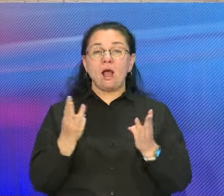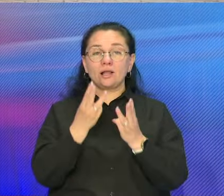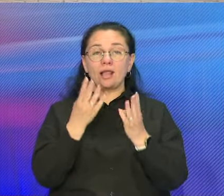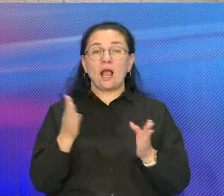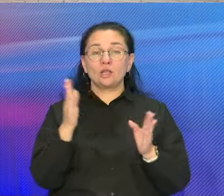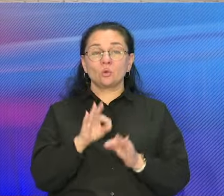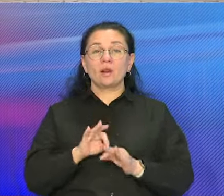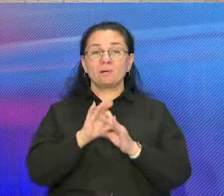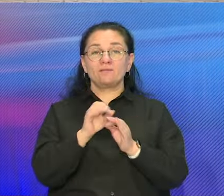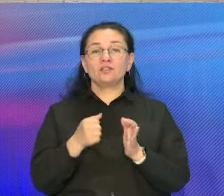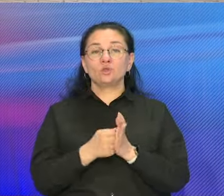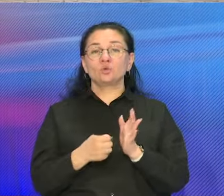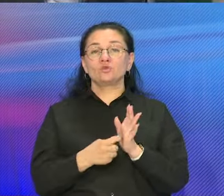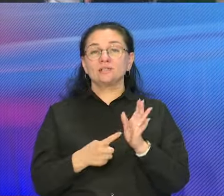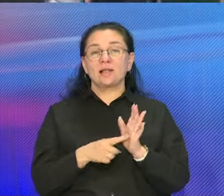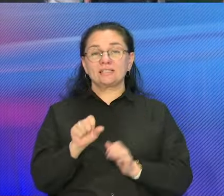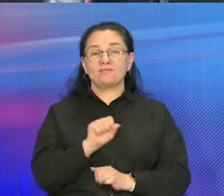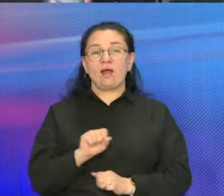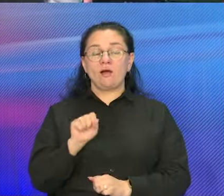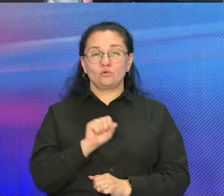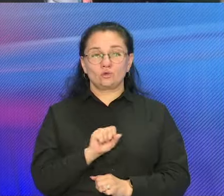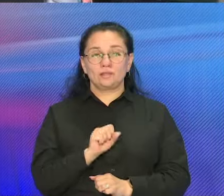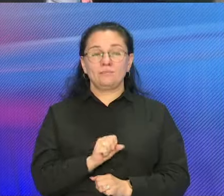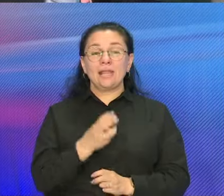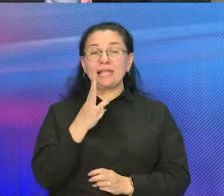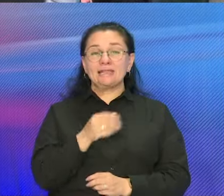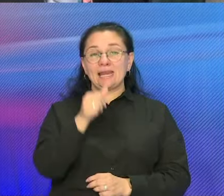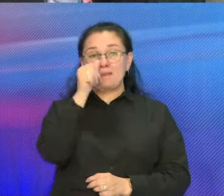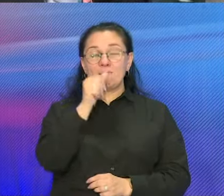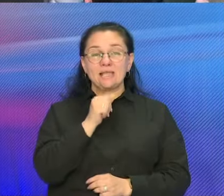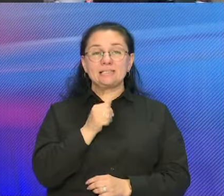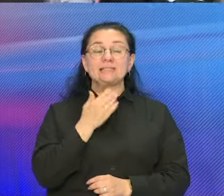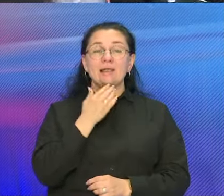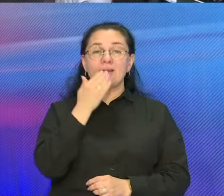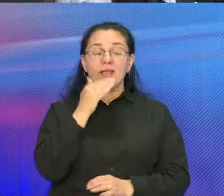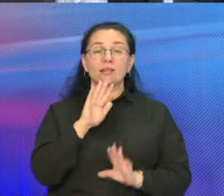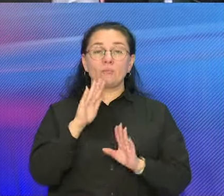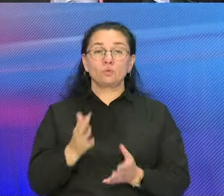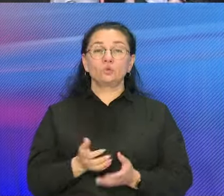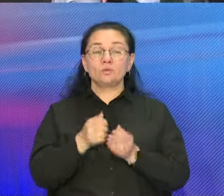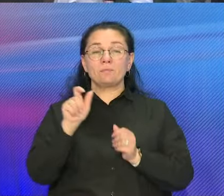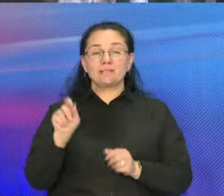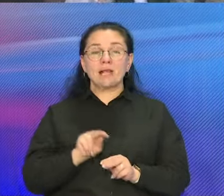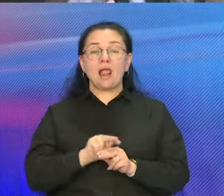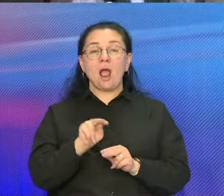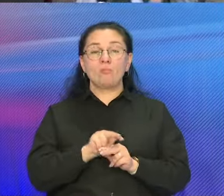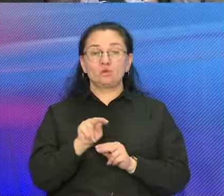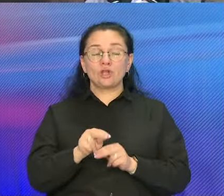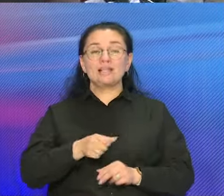16-го жниуня Три месяца лета спасатели будут обучать детей и взрослых